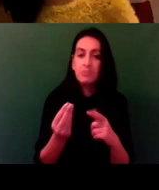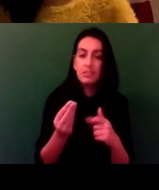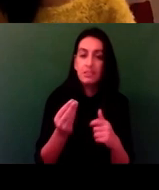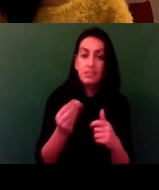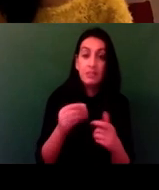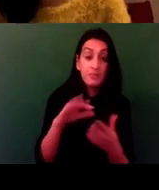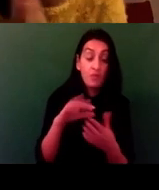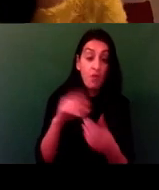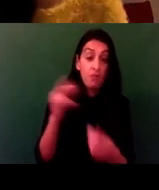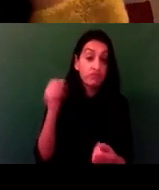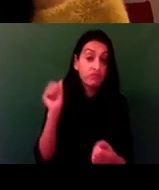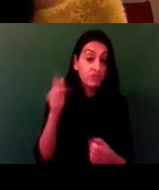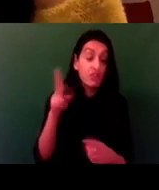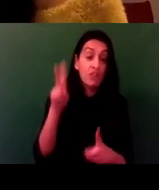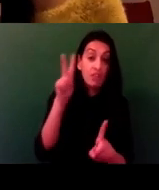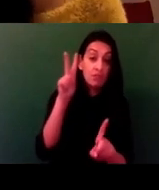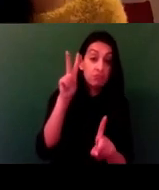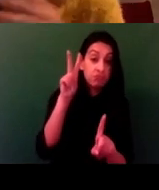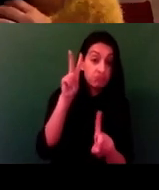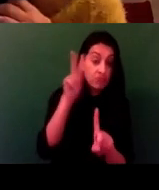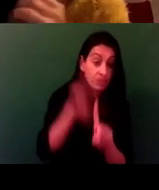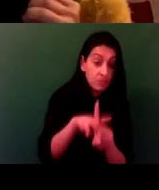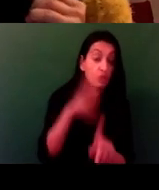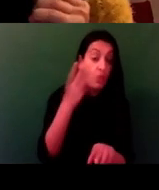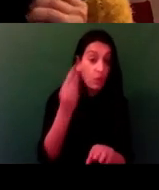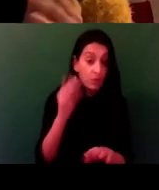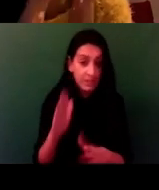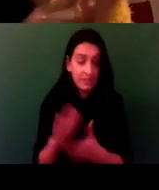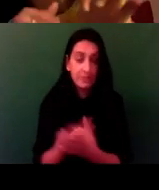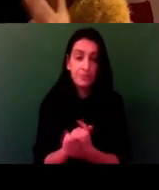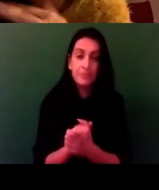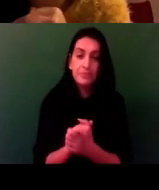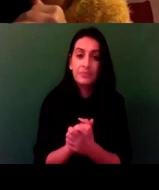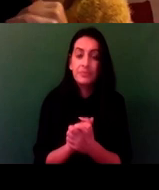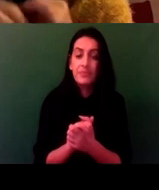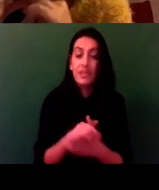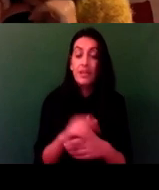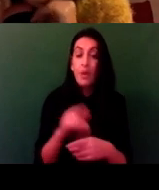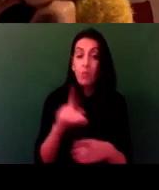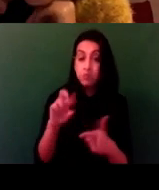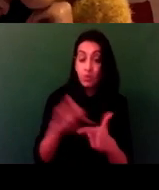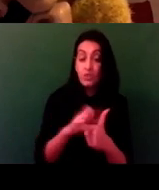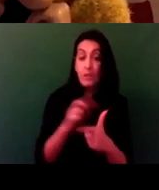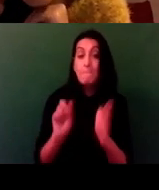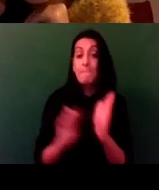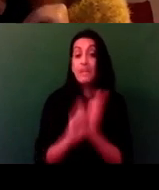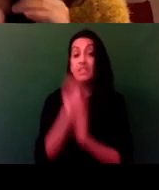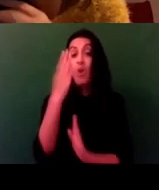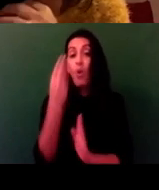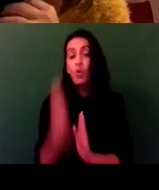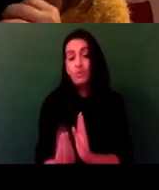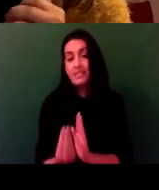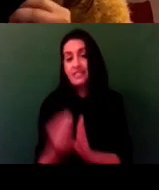da sonuç olarak projenin uzun vadede daha iyi olması için bir